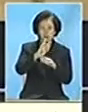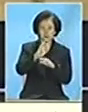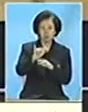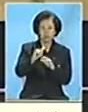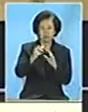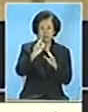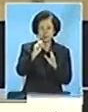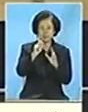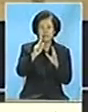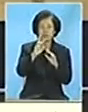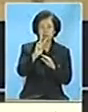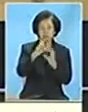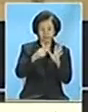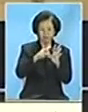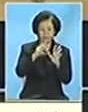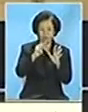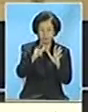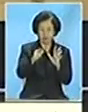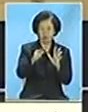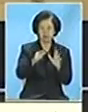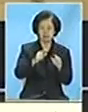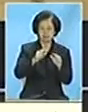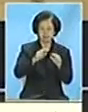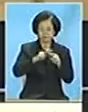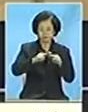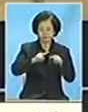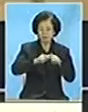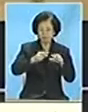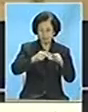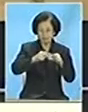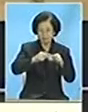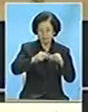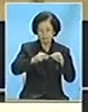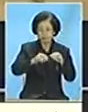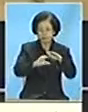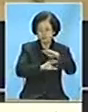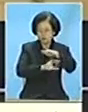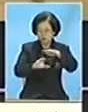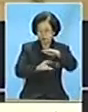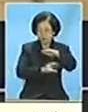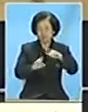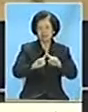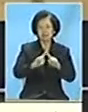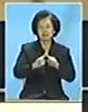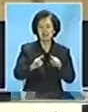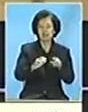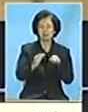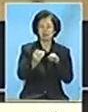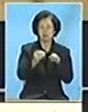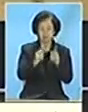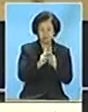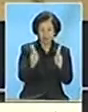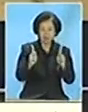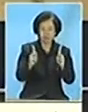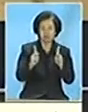ทรกรุงเทพมหานครพ.ศ.ซึ่งคณะกรรมการการคมนาคมพิจารณาเสร็จแล้ว